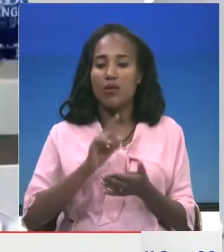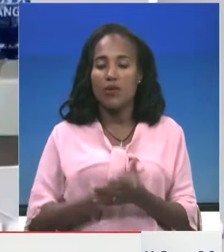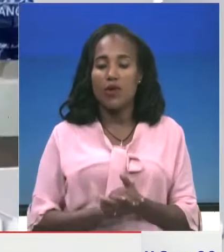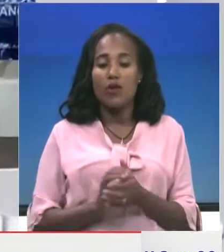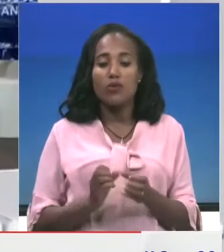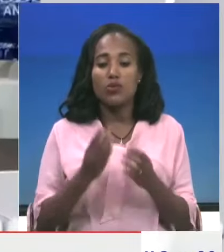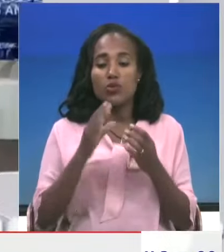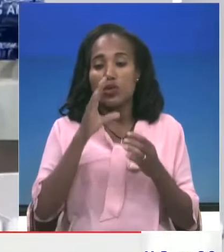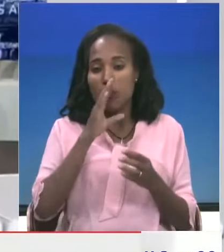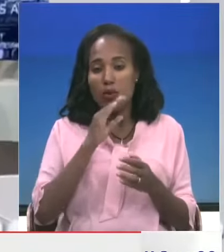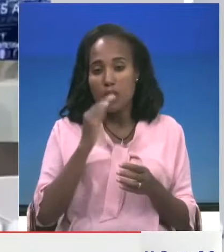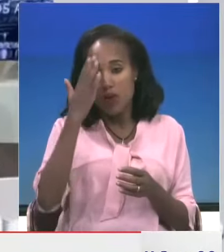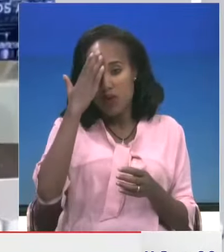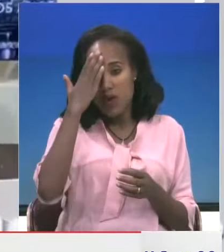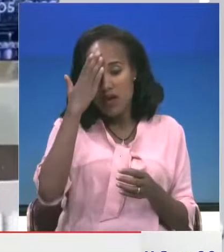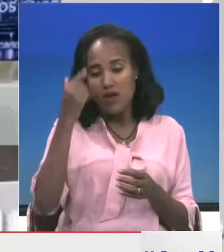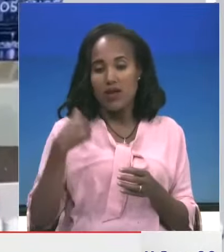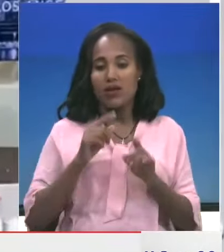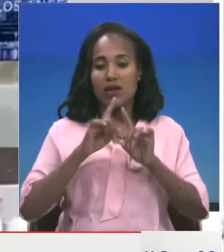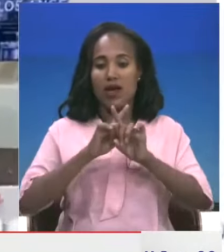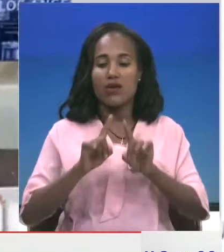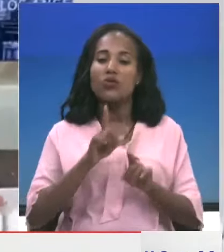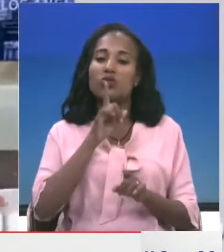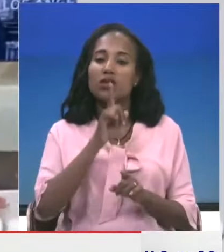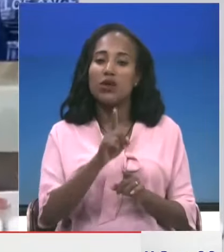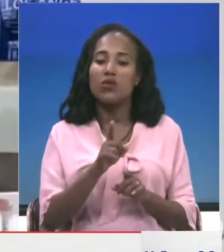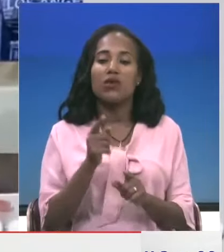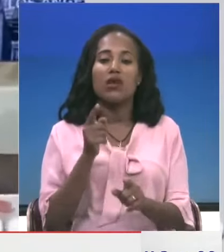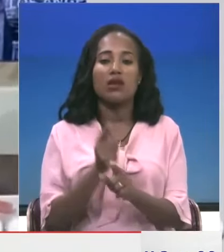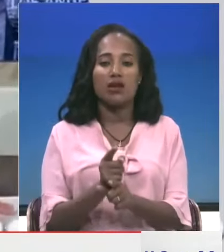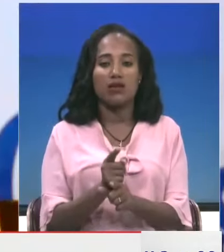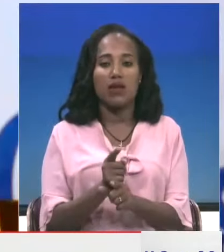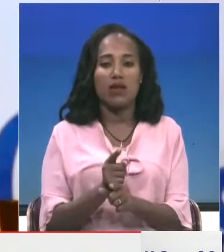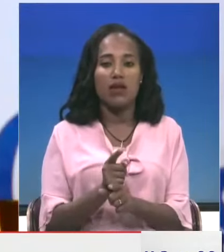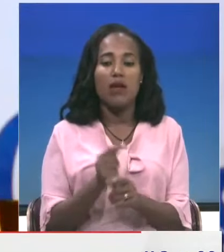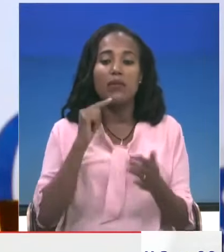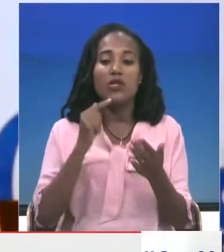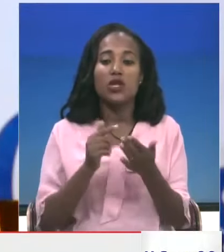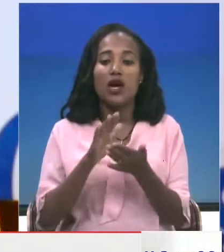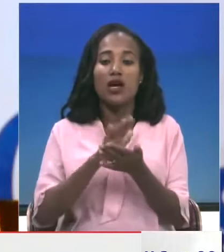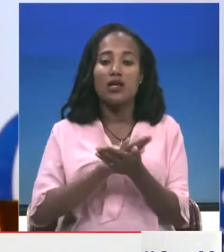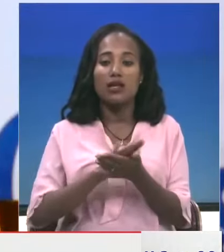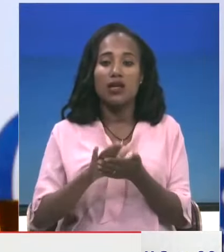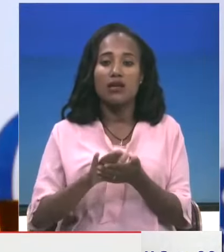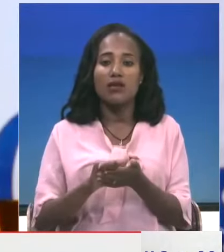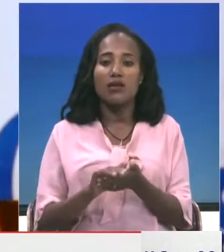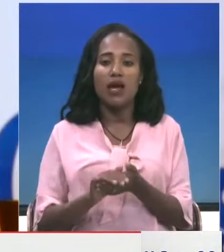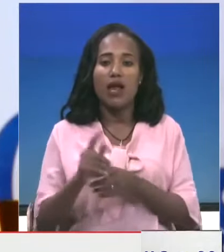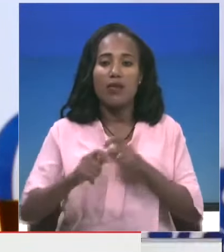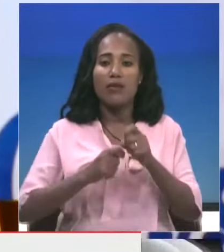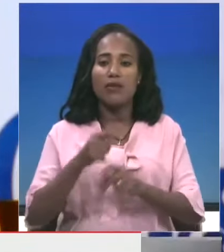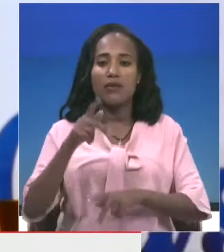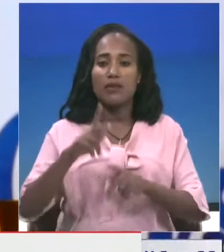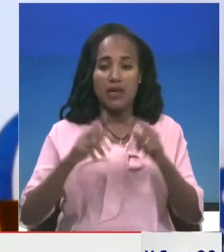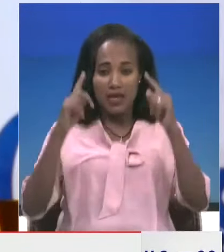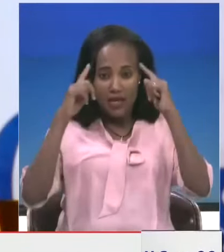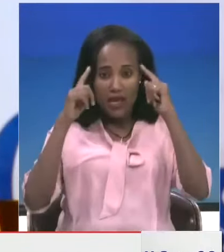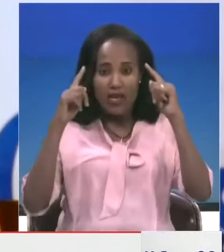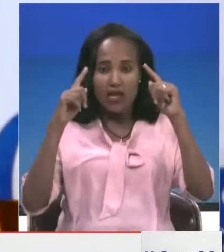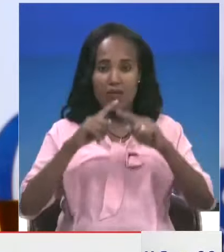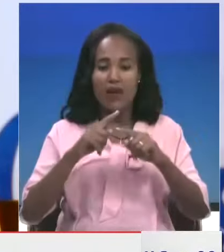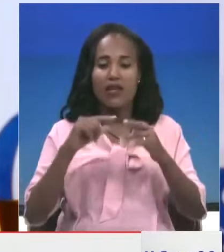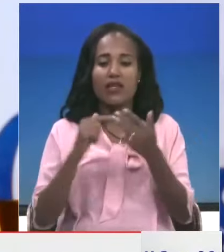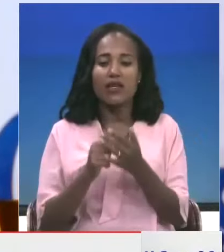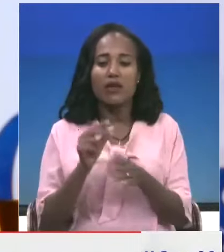ብዙ እንደሚያወሩ እናቃለን። እኛ ግን እውነታውን እናረጋግጣለን። በመረጃ ጥረት በርካታ የዓለም ህብረተሰብ ግራ ይጋባል።